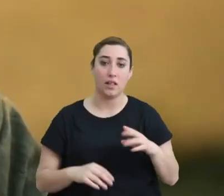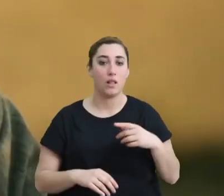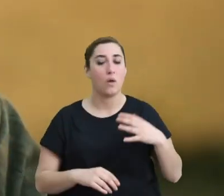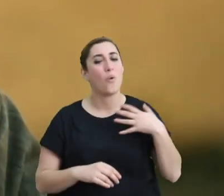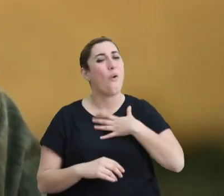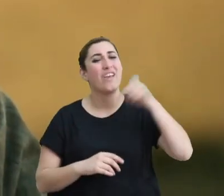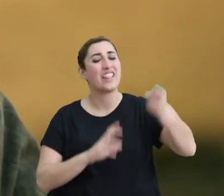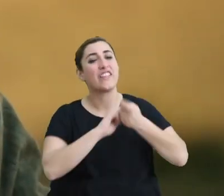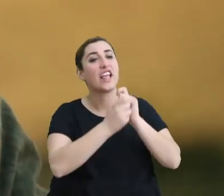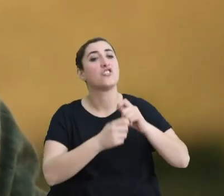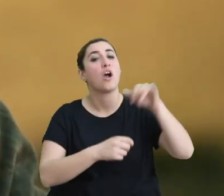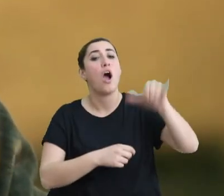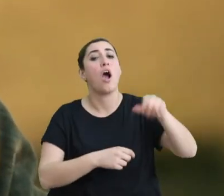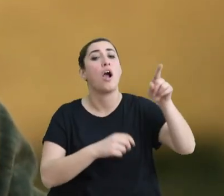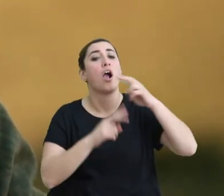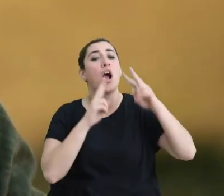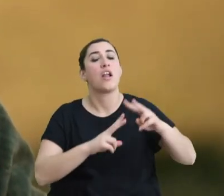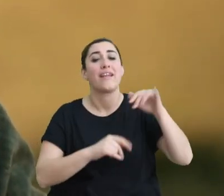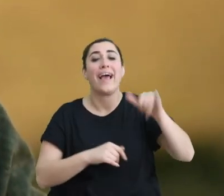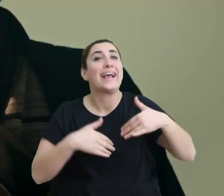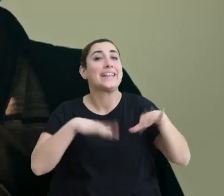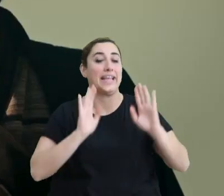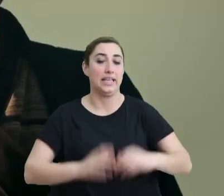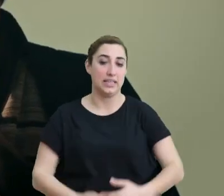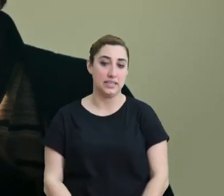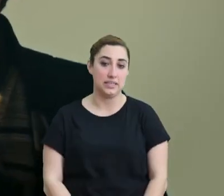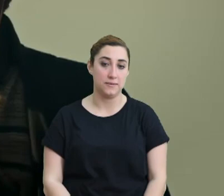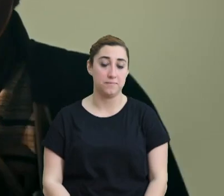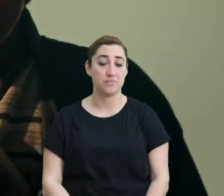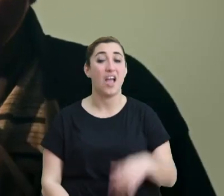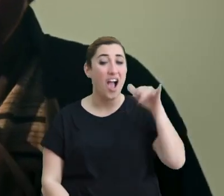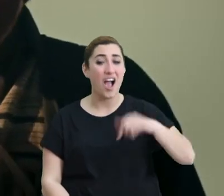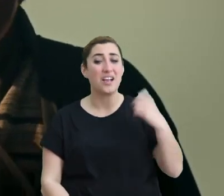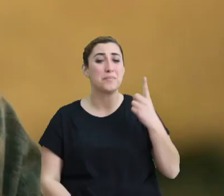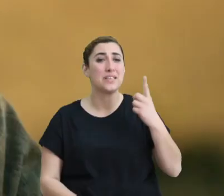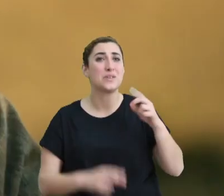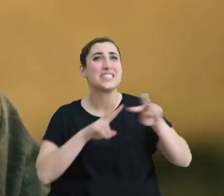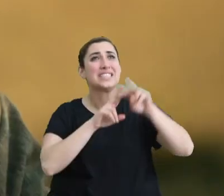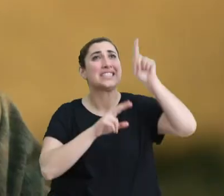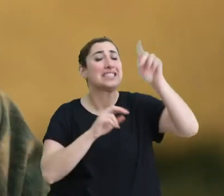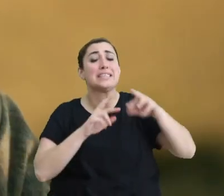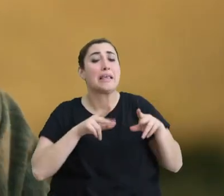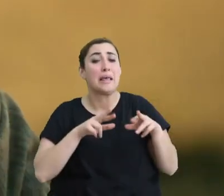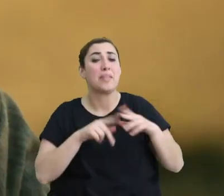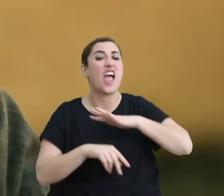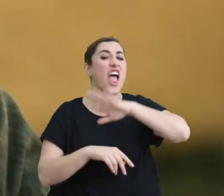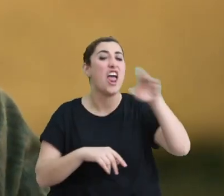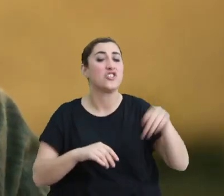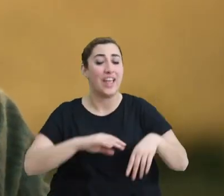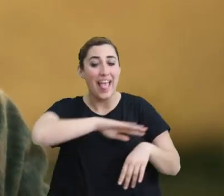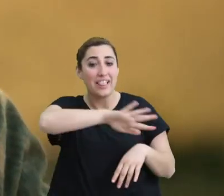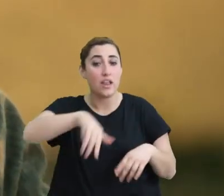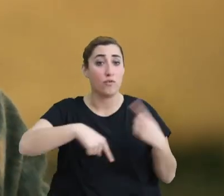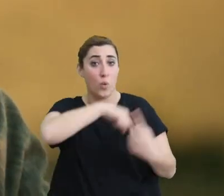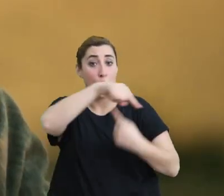Temyizle değişen hükümdür Kadı Efendi. Adalet değil. Adalet bir kutup yıldızıdır. Her şey